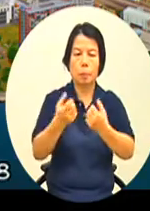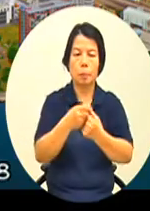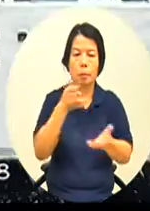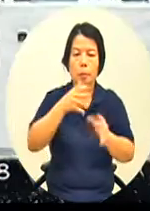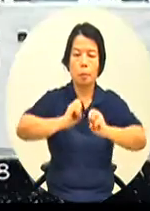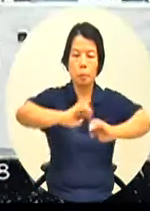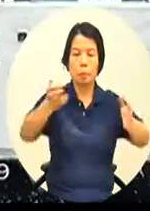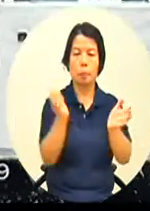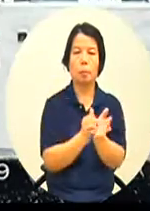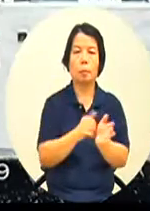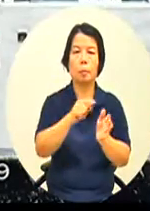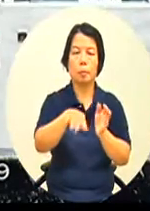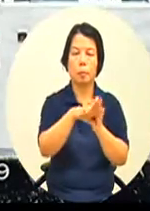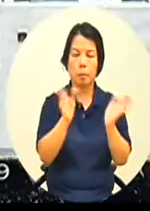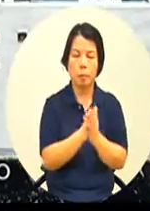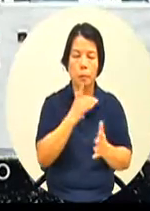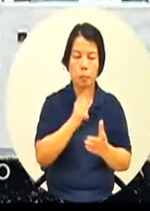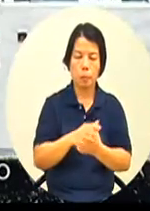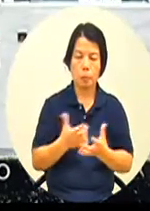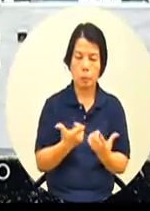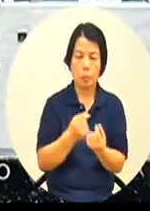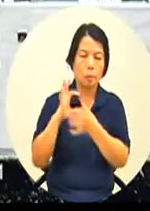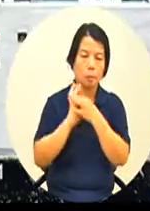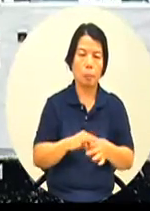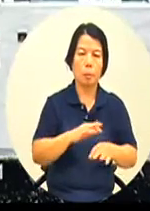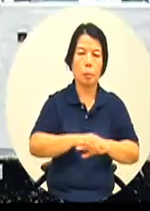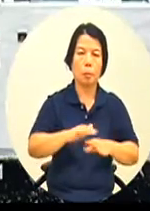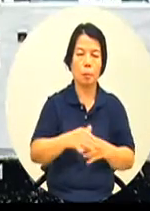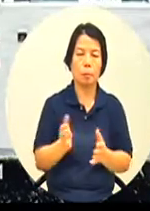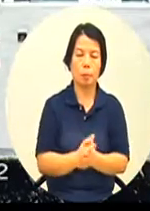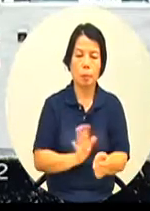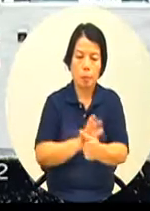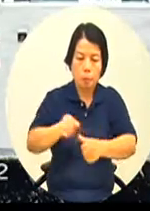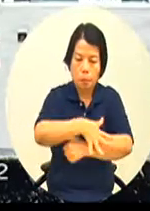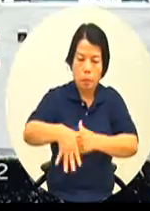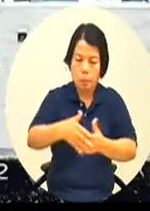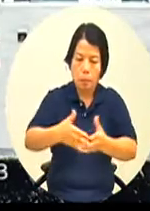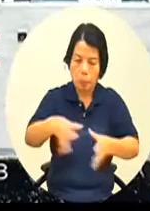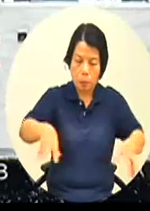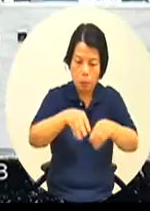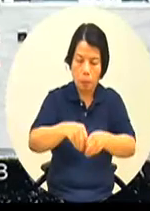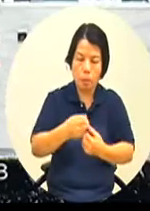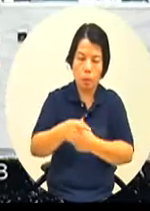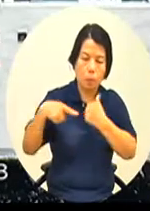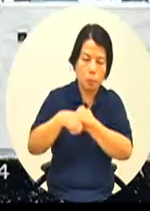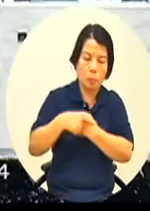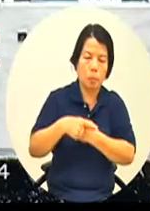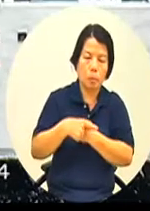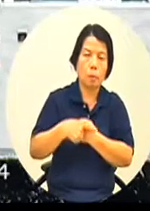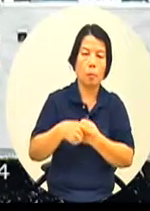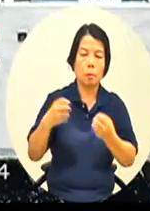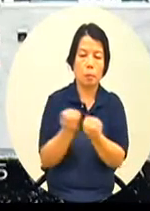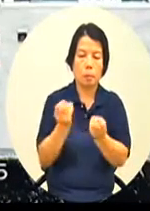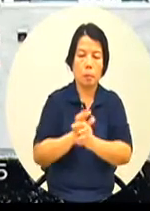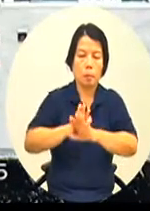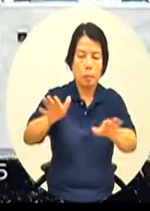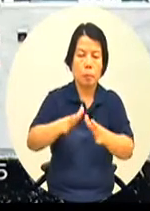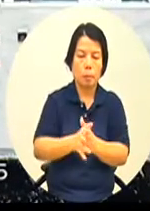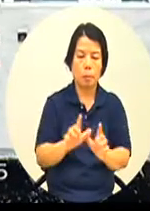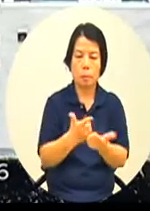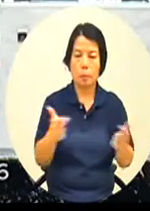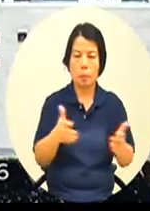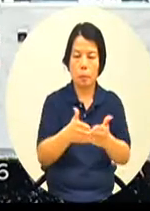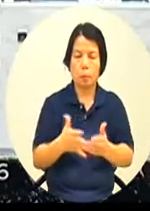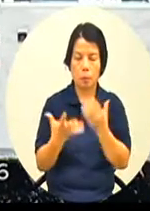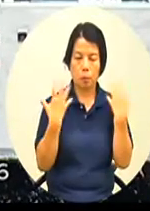续发挥对本府各机关联系协调跟整合的角色，善尽研究发展跟考核的各项权